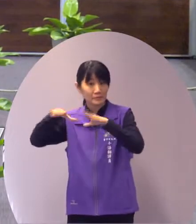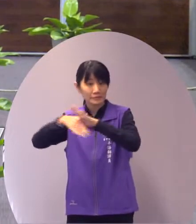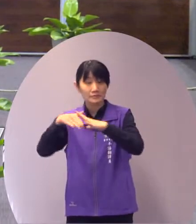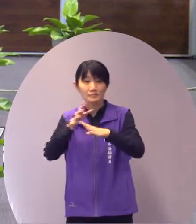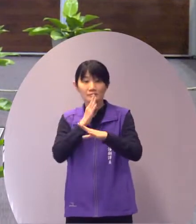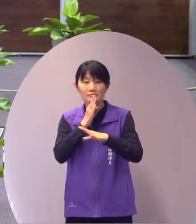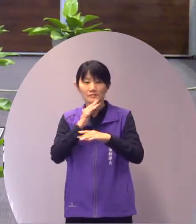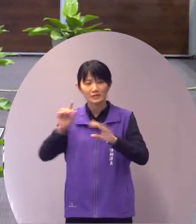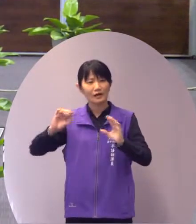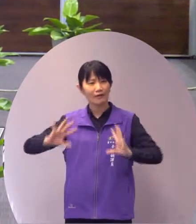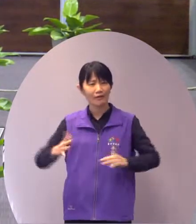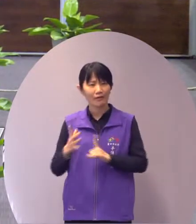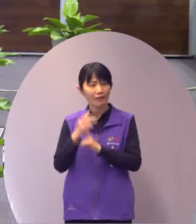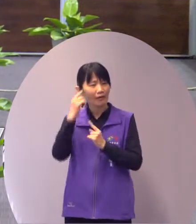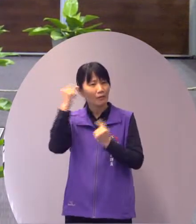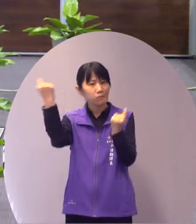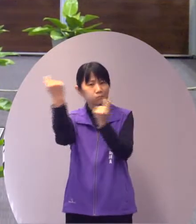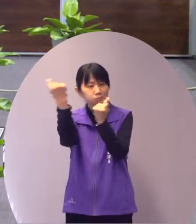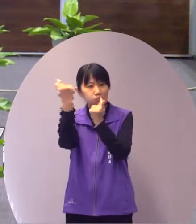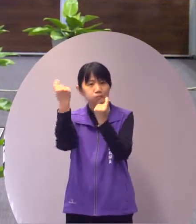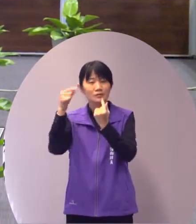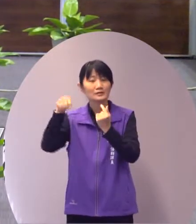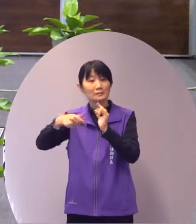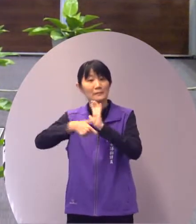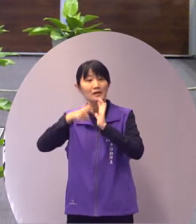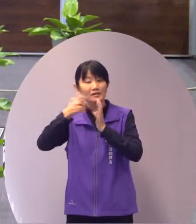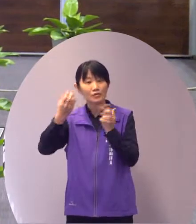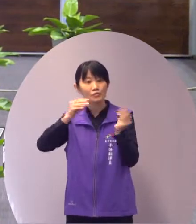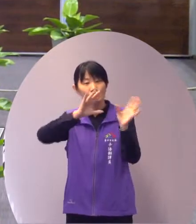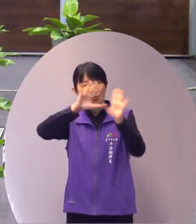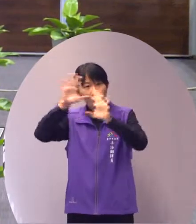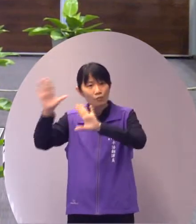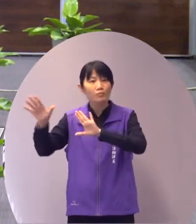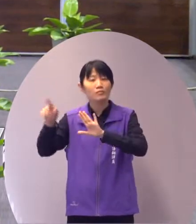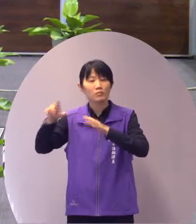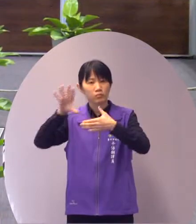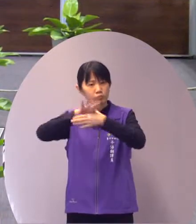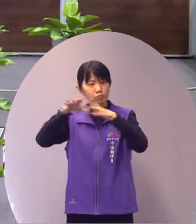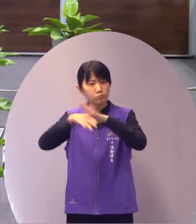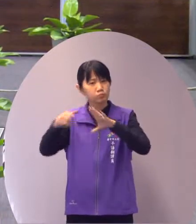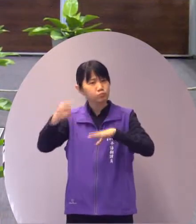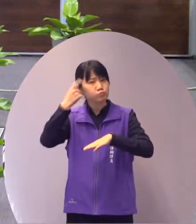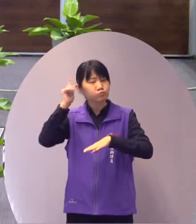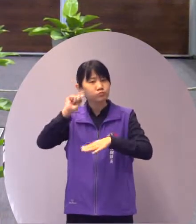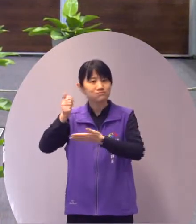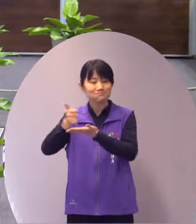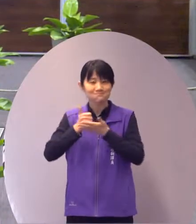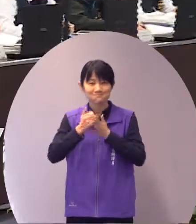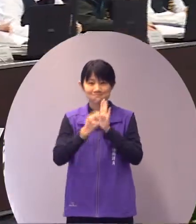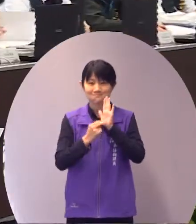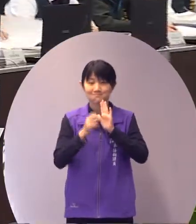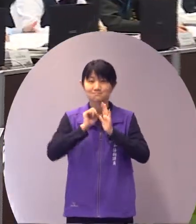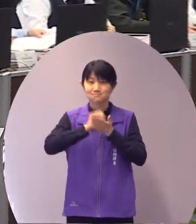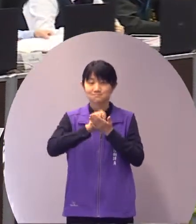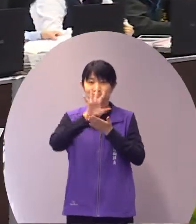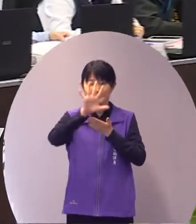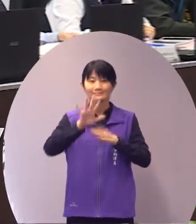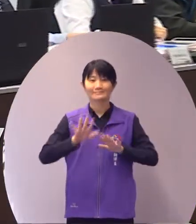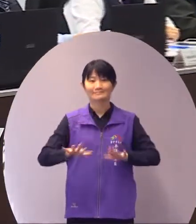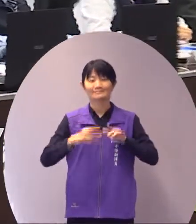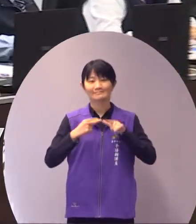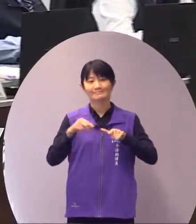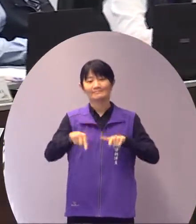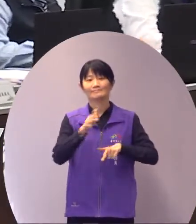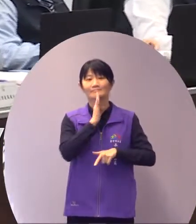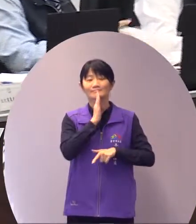物质精神层次的，就是无形文化资产。那今天要向各位长官介绍的是本市的无形文化资产。